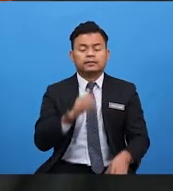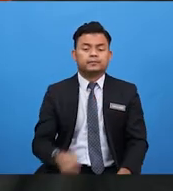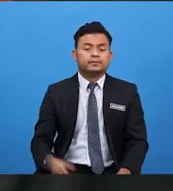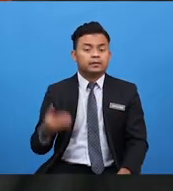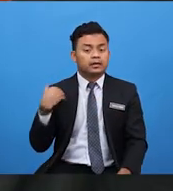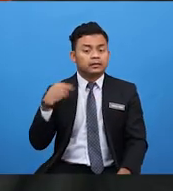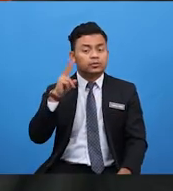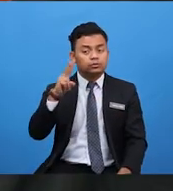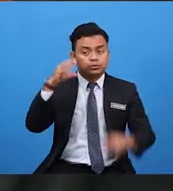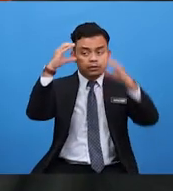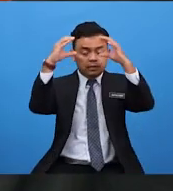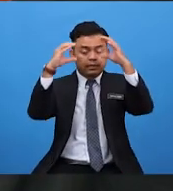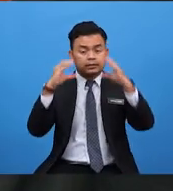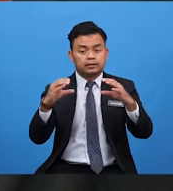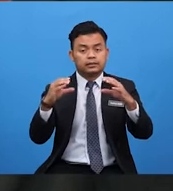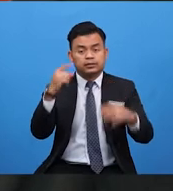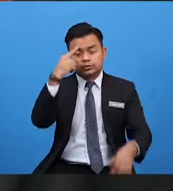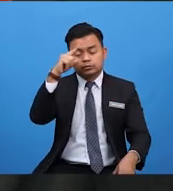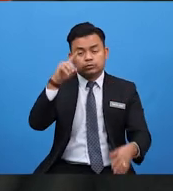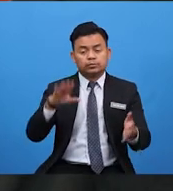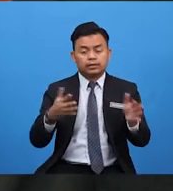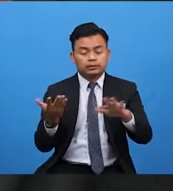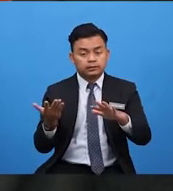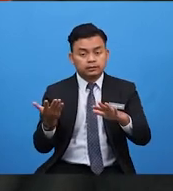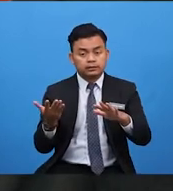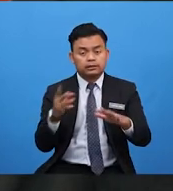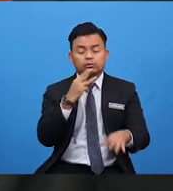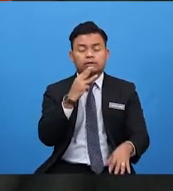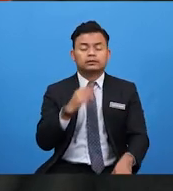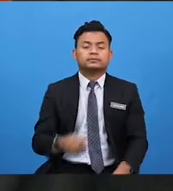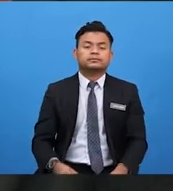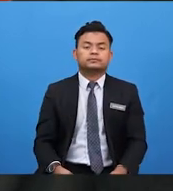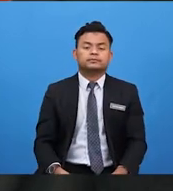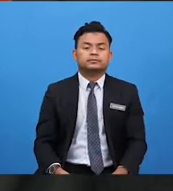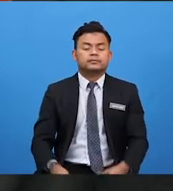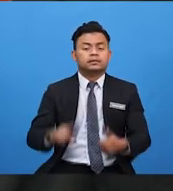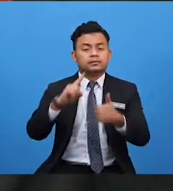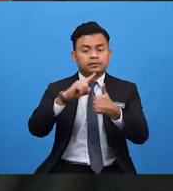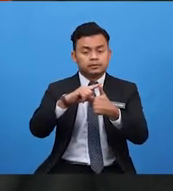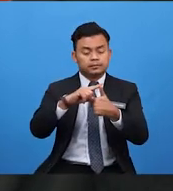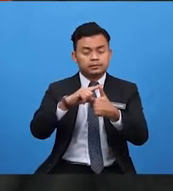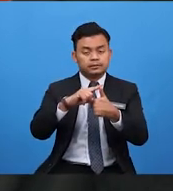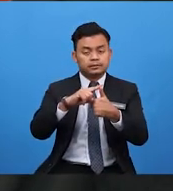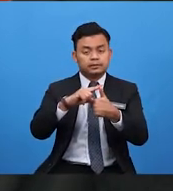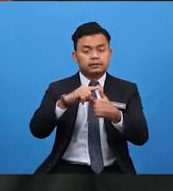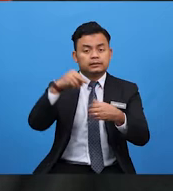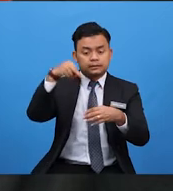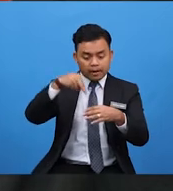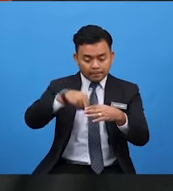kaedah bagi proses mematikan warna pada kain. Pertama, teknik